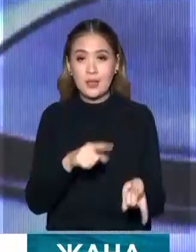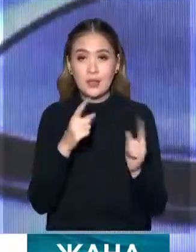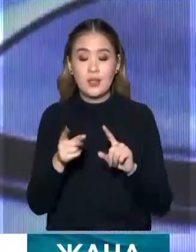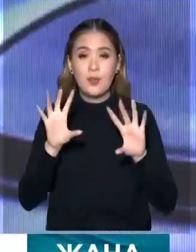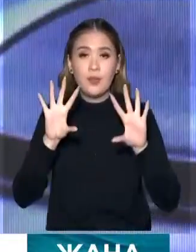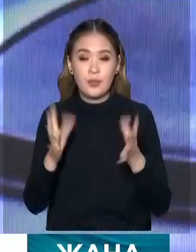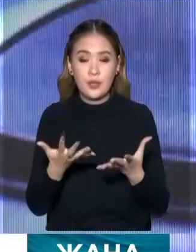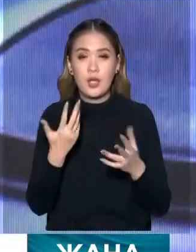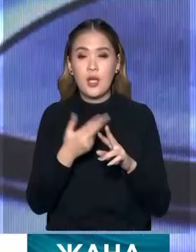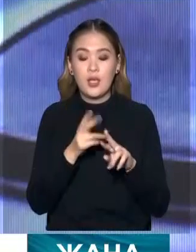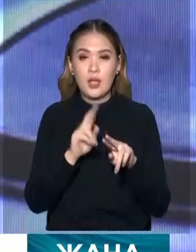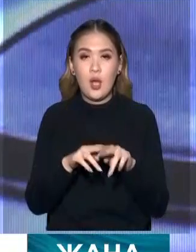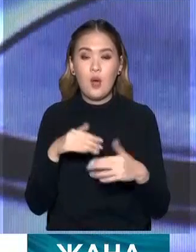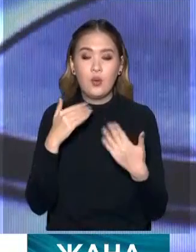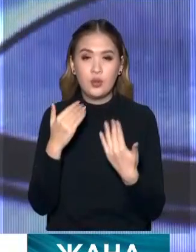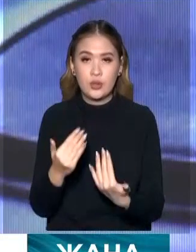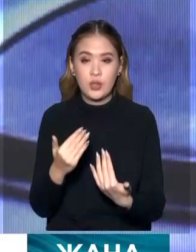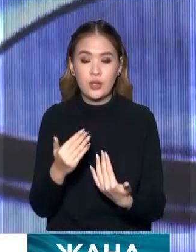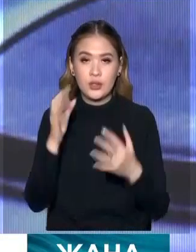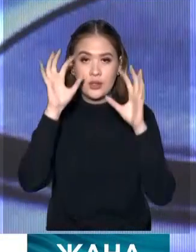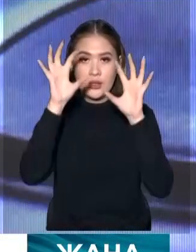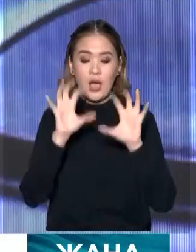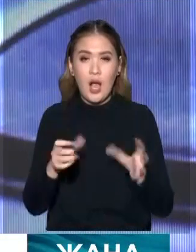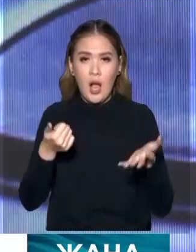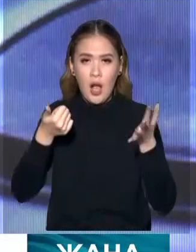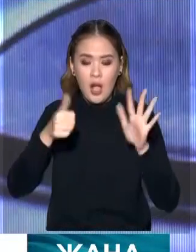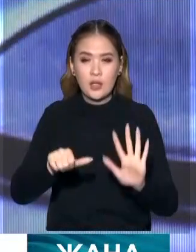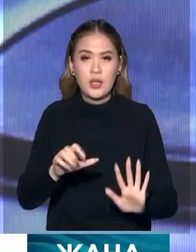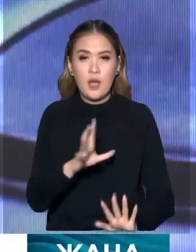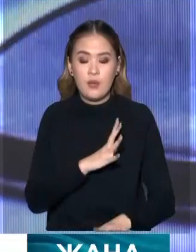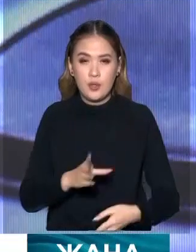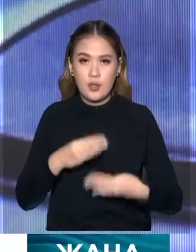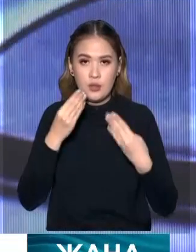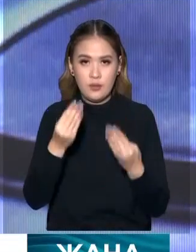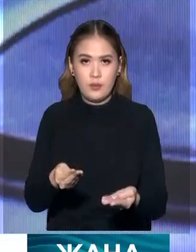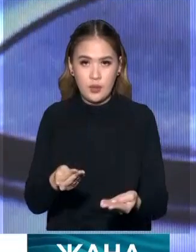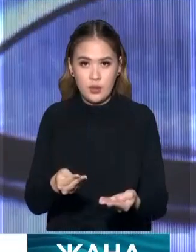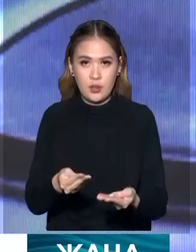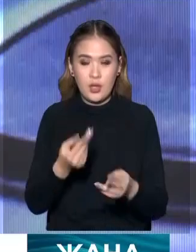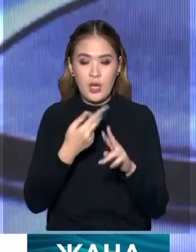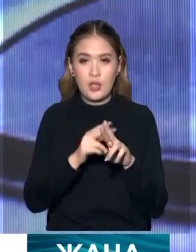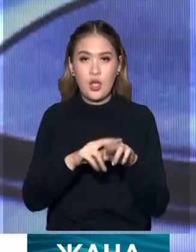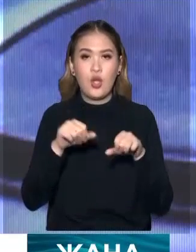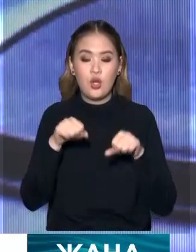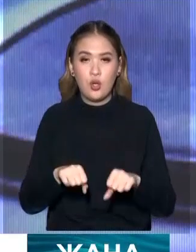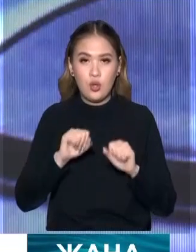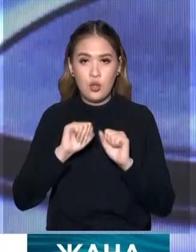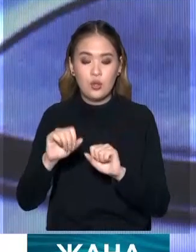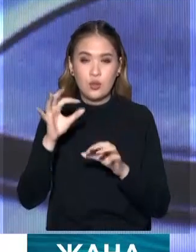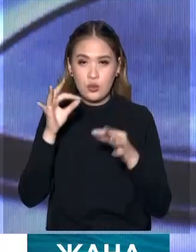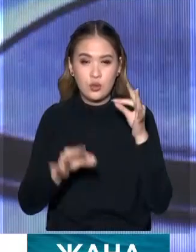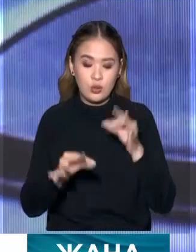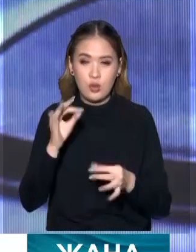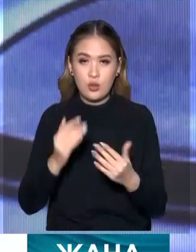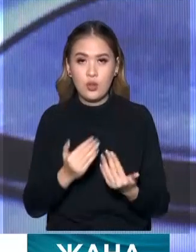болсақ, оны заң 6 ай мерзім берді. Мына құқық қорғау органдары, сот және сот